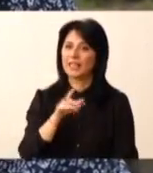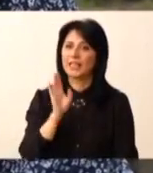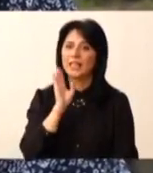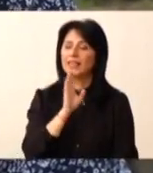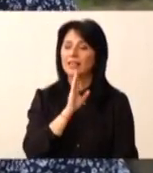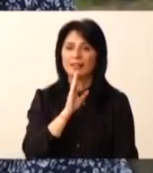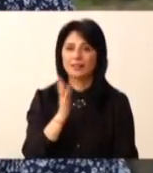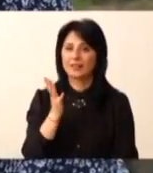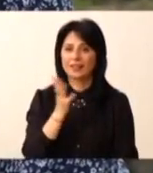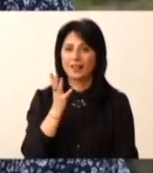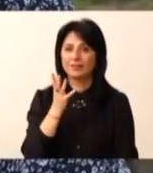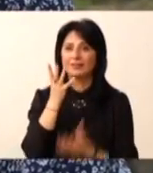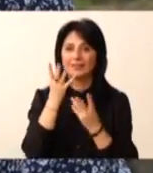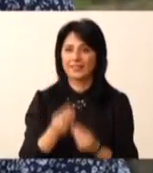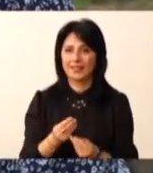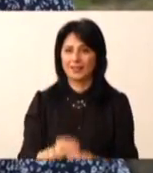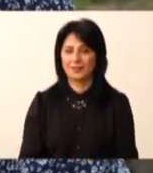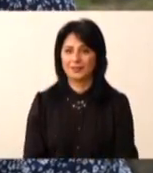დედი ტრიური.